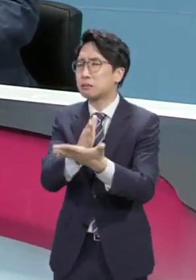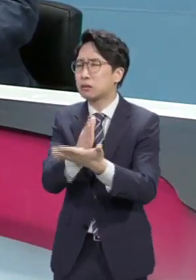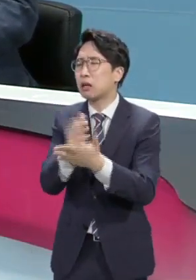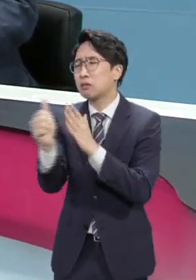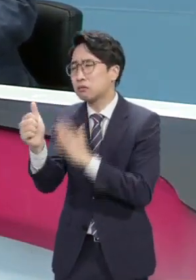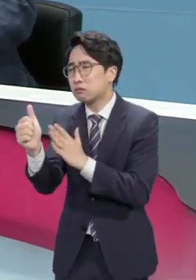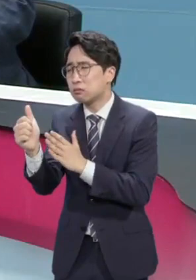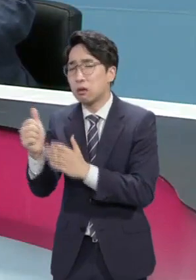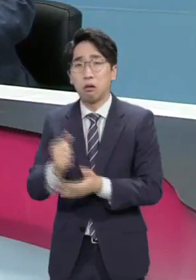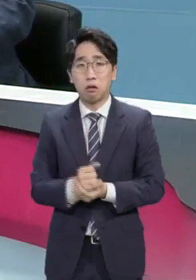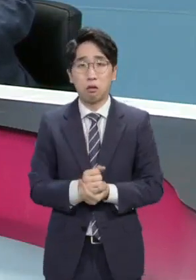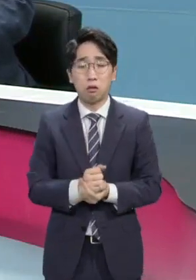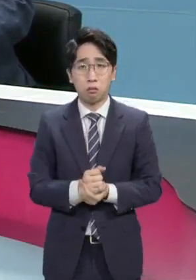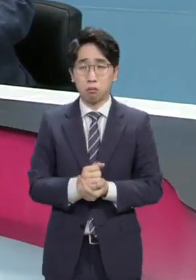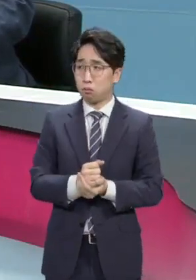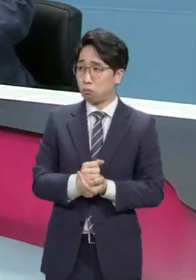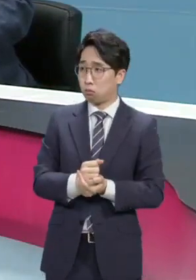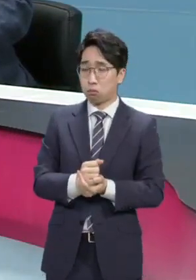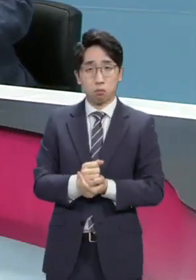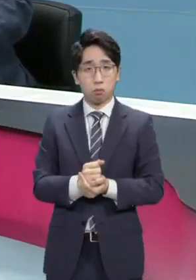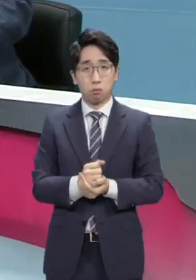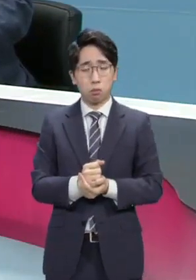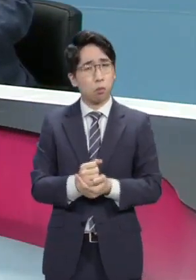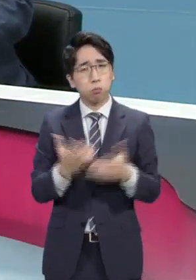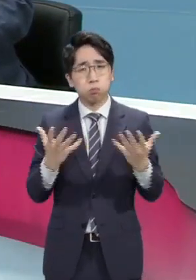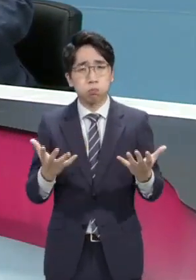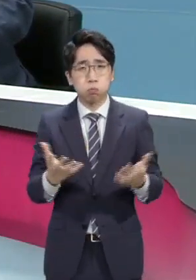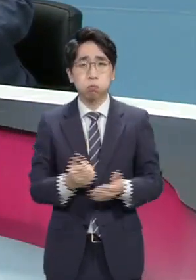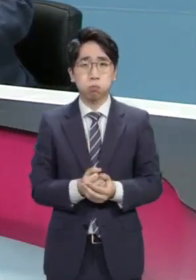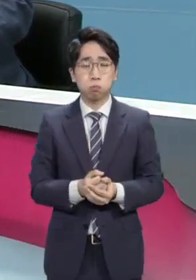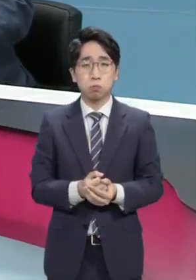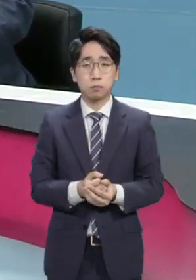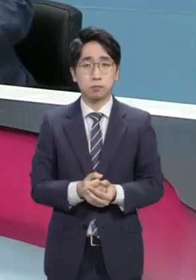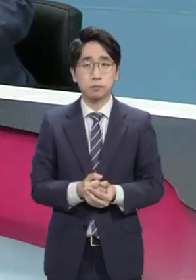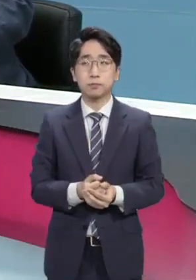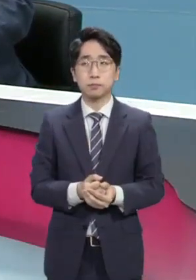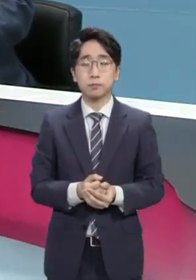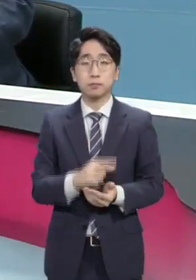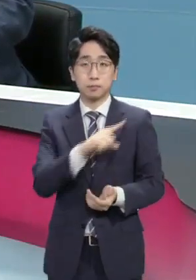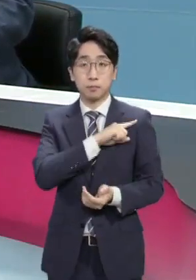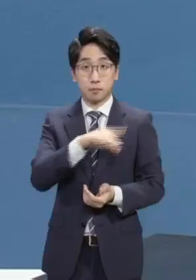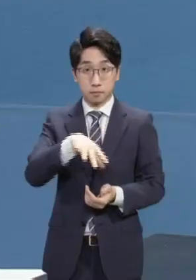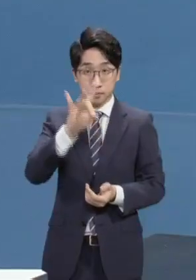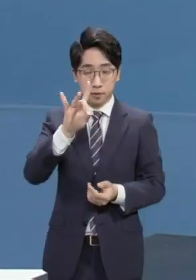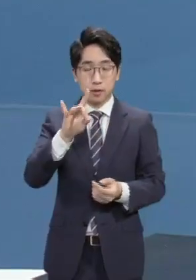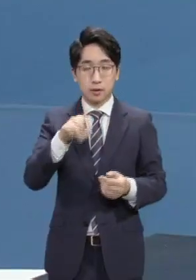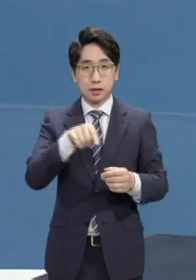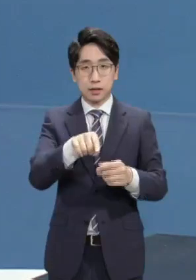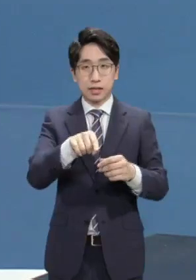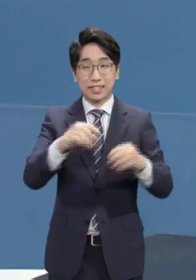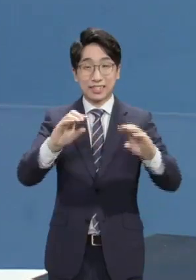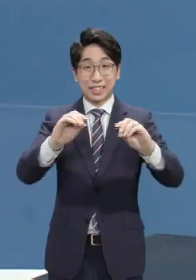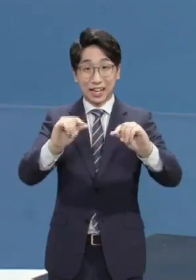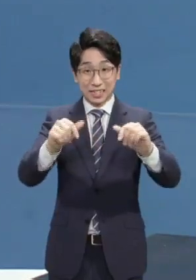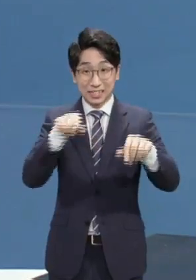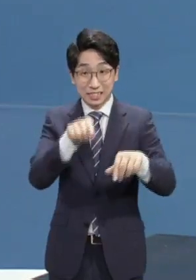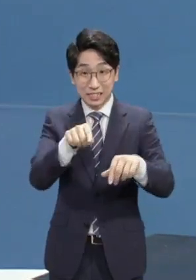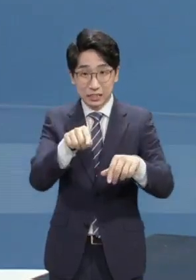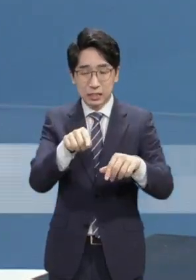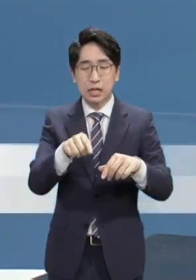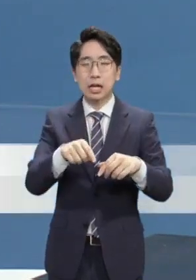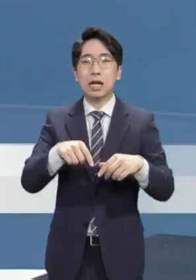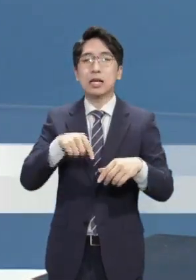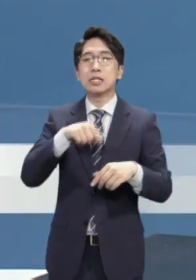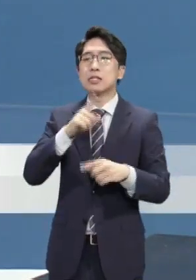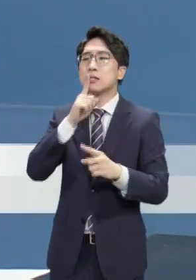말어 그럼 이거는 좀 뭐라고 해서 그래야 될까요 여러가지 금 해석을 좀 할수가 있겠는데요 일단 이 권역별 시민청 부지는 자치구 들이 신청을 한 당